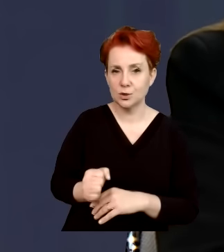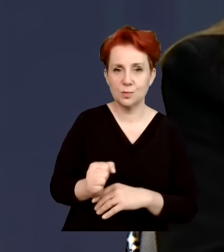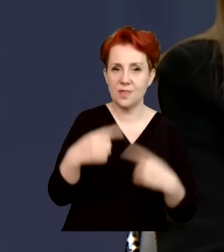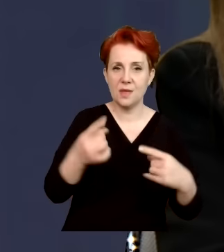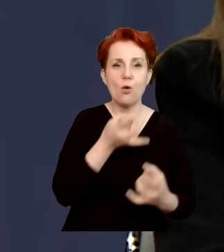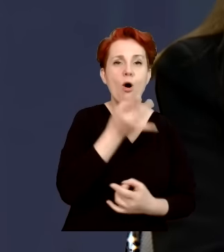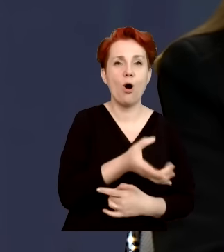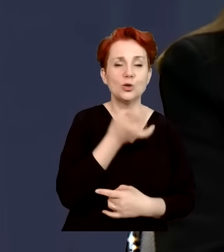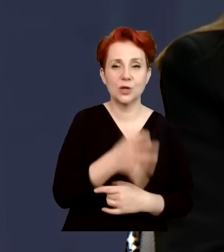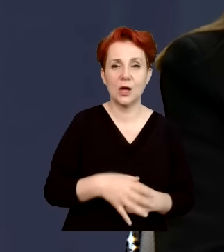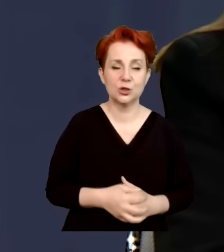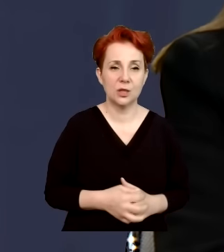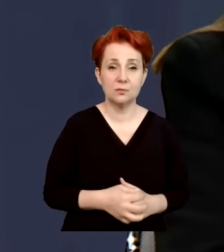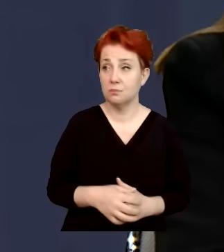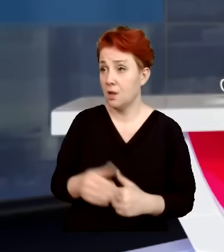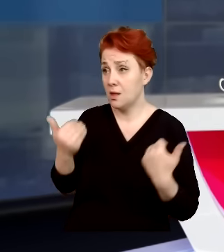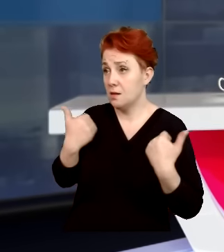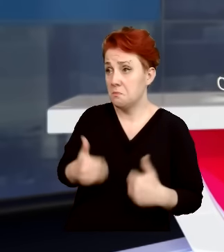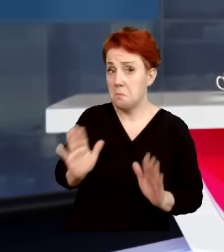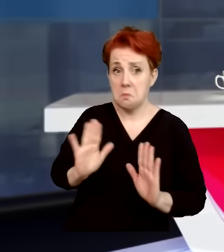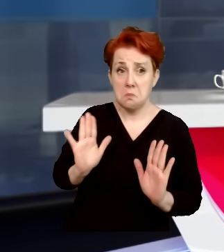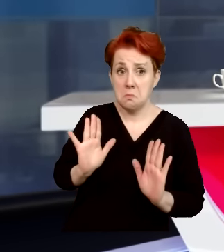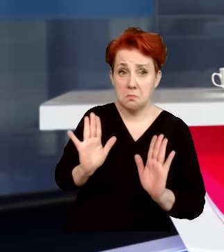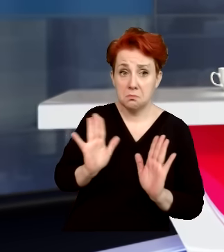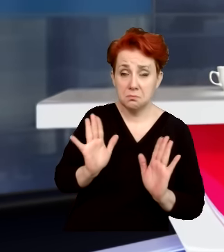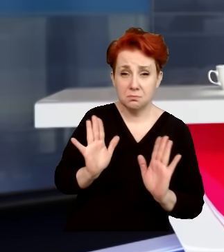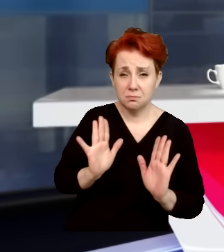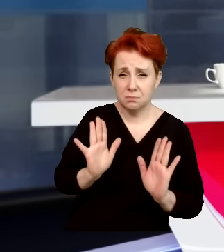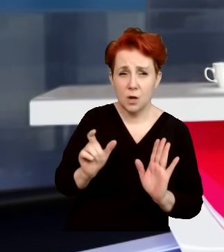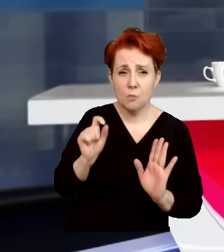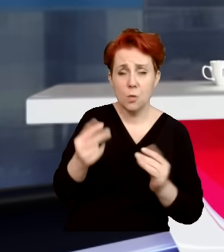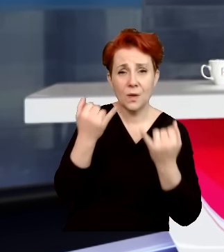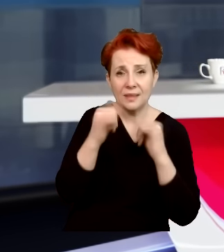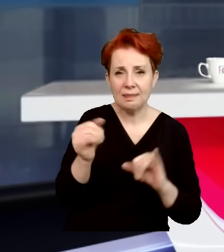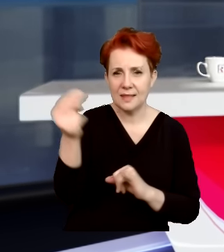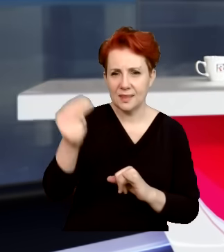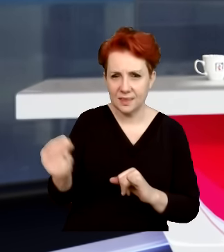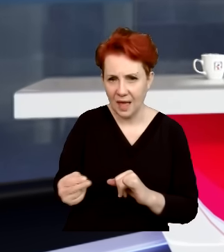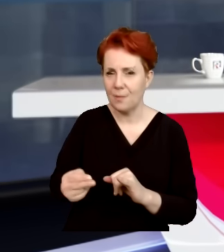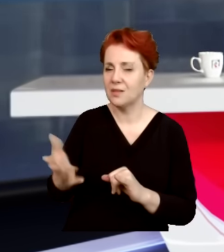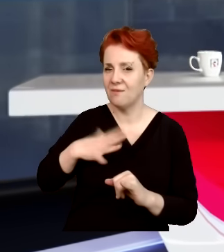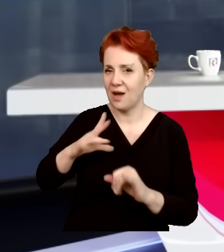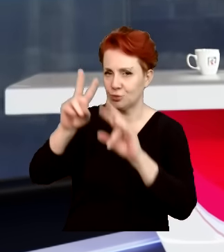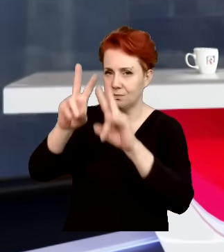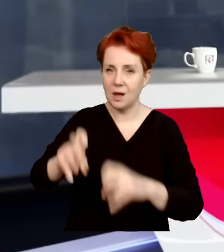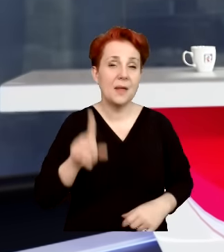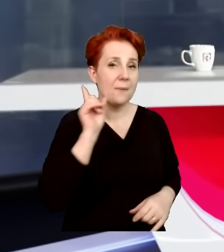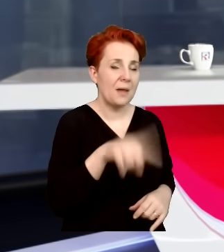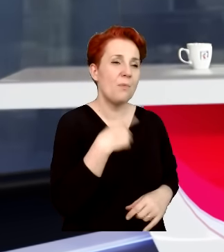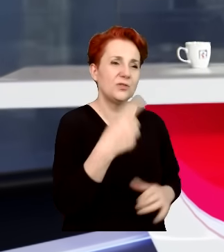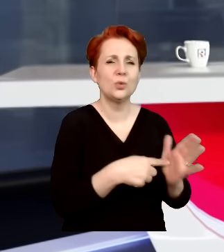Ja nie oskarżam, tylko mówię o tym, że są inne obszary, które należałoby zbadać. Rzucił pan oskarżenia, mówiąc coś o